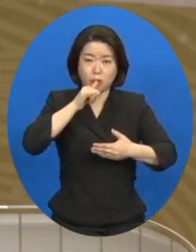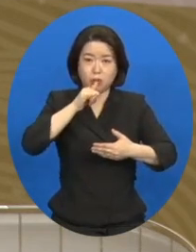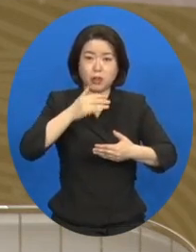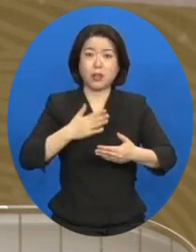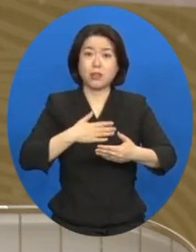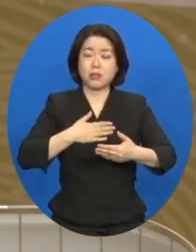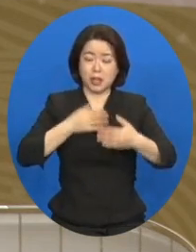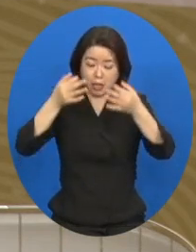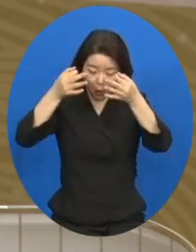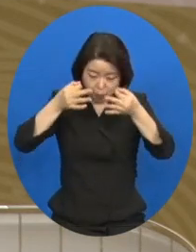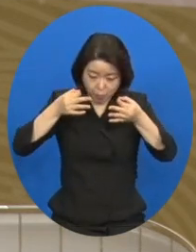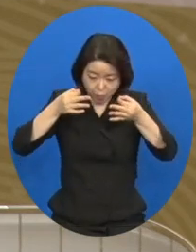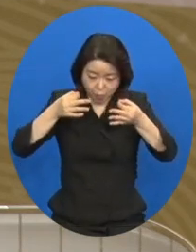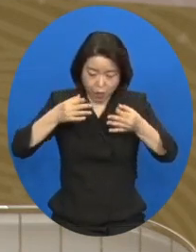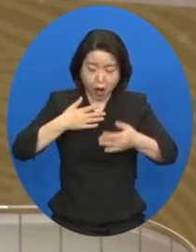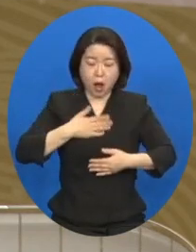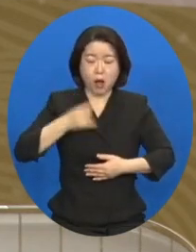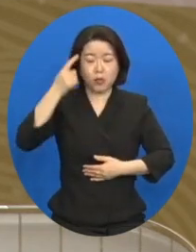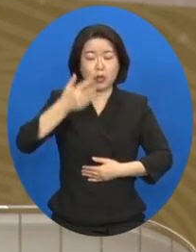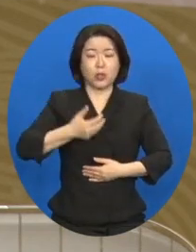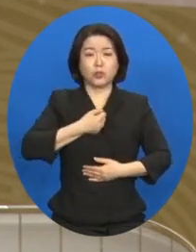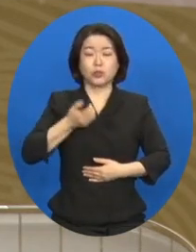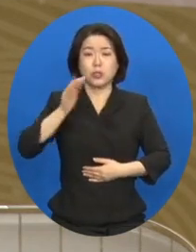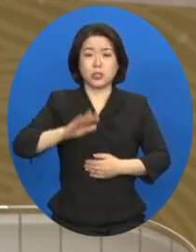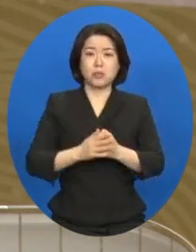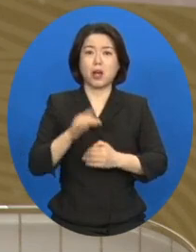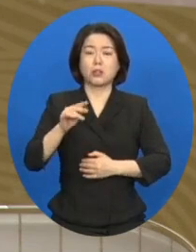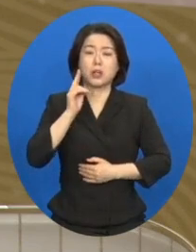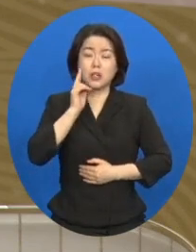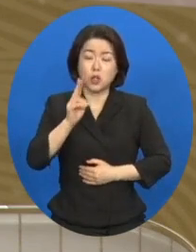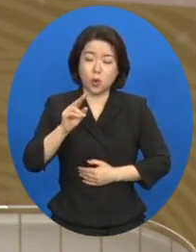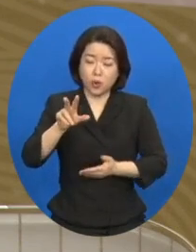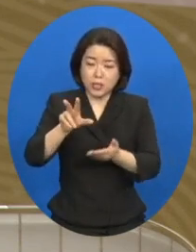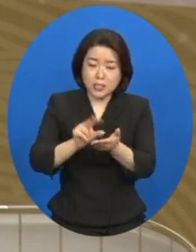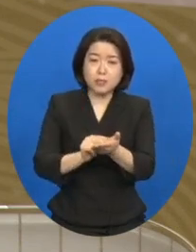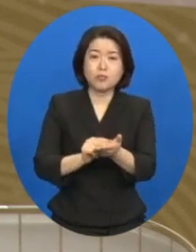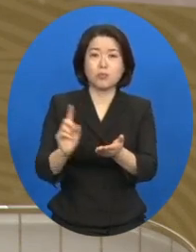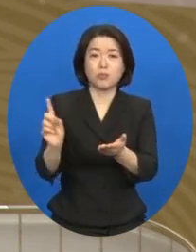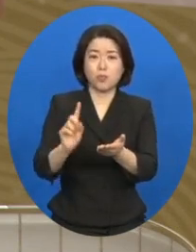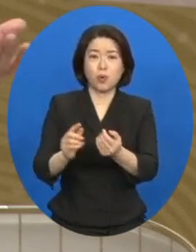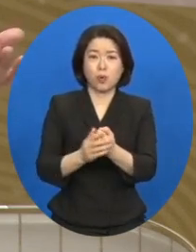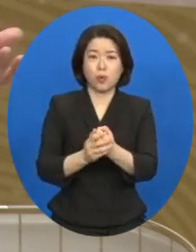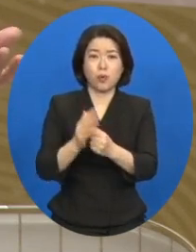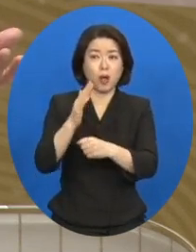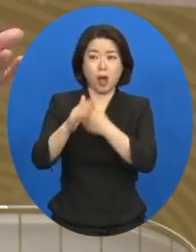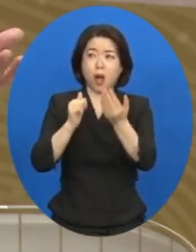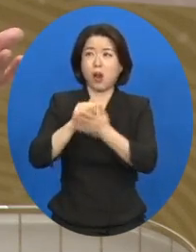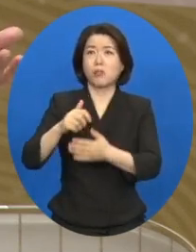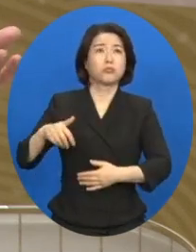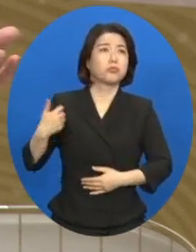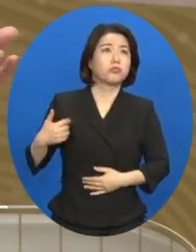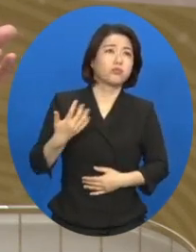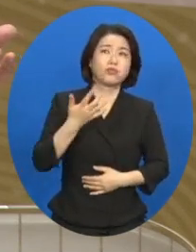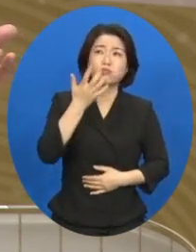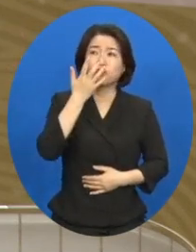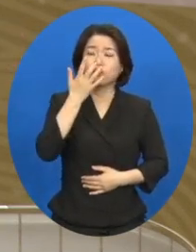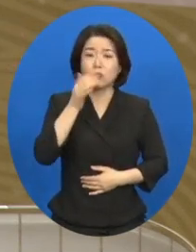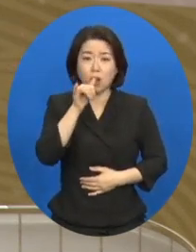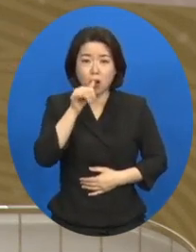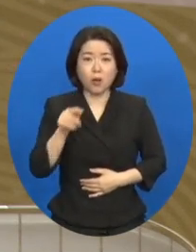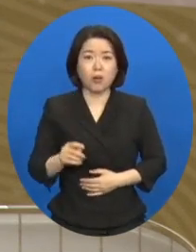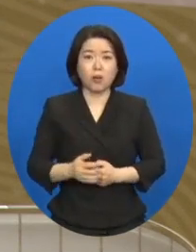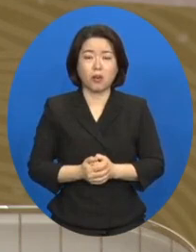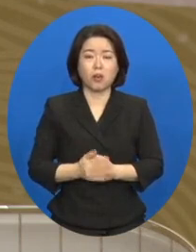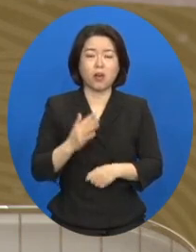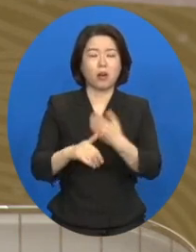아는 것도 충격이지만 그보다 더 심각한 문제는 하나님을 모른다는 거예요.